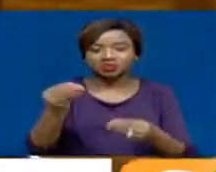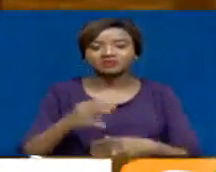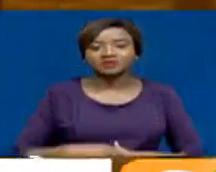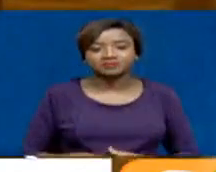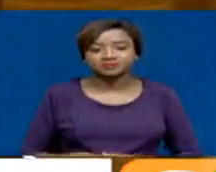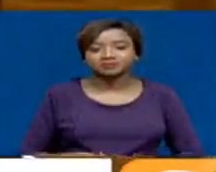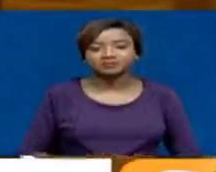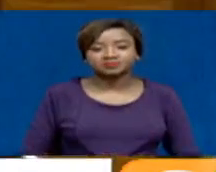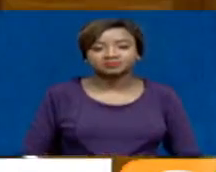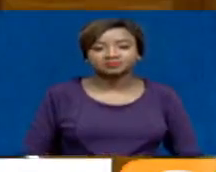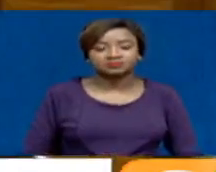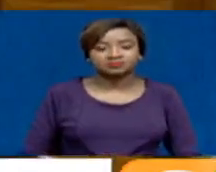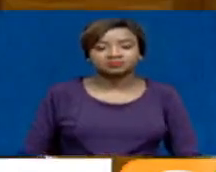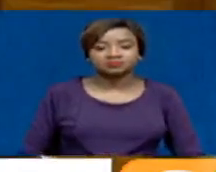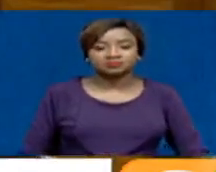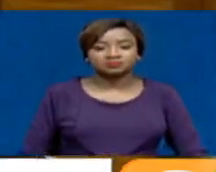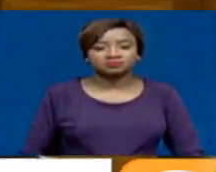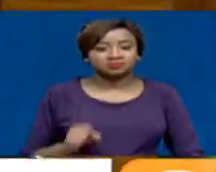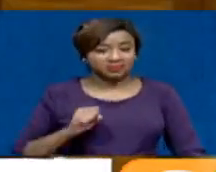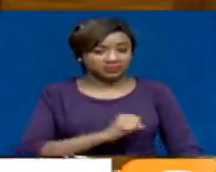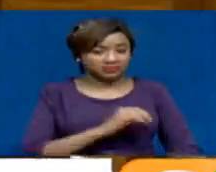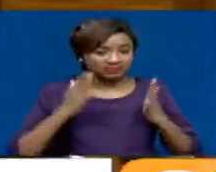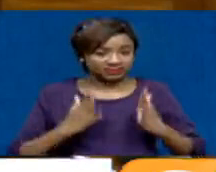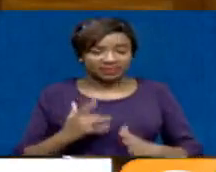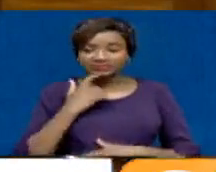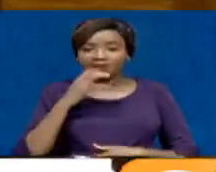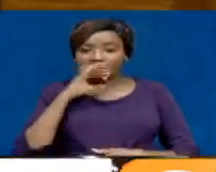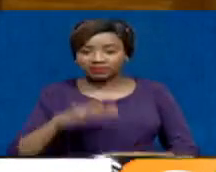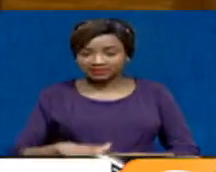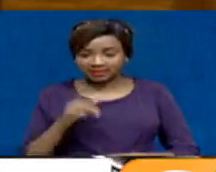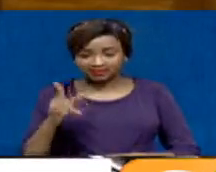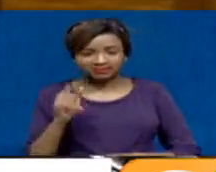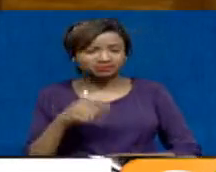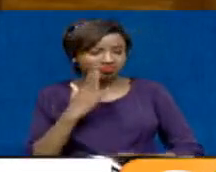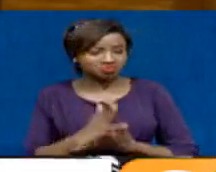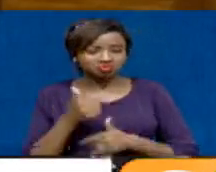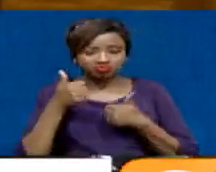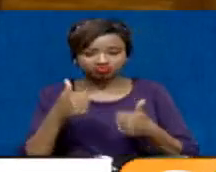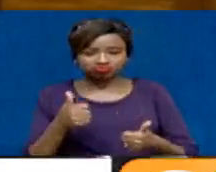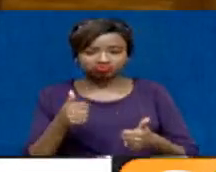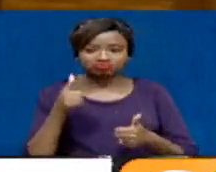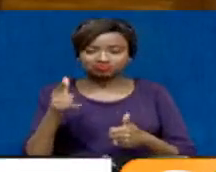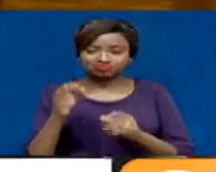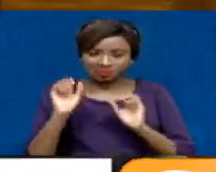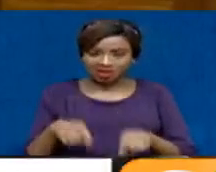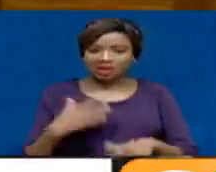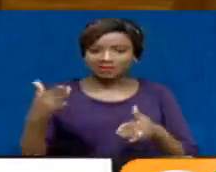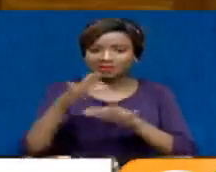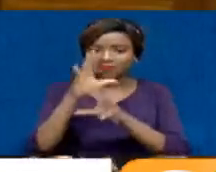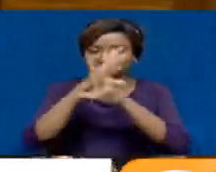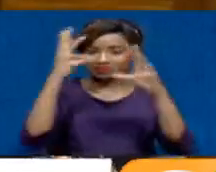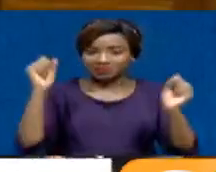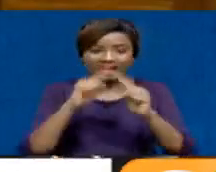Moi, while is suitable, capable, competent to be the running mate to Raila